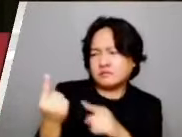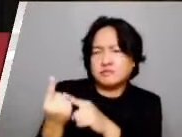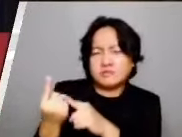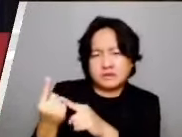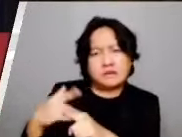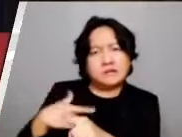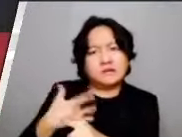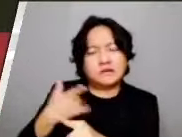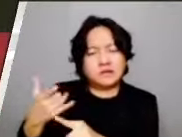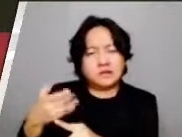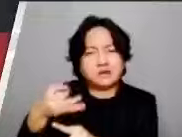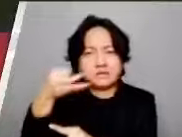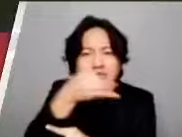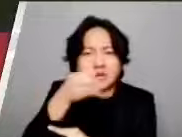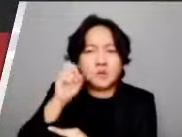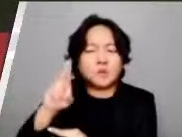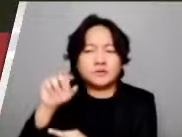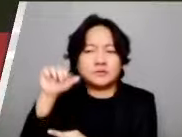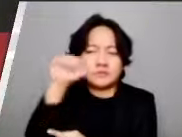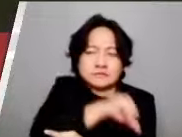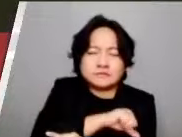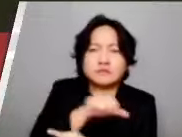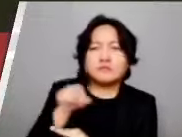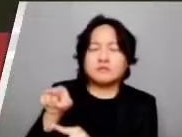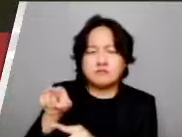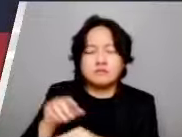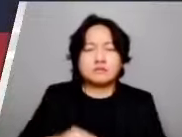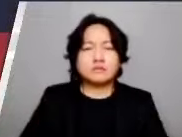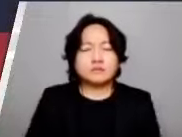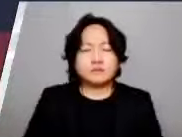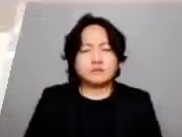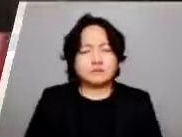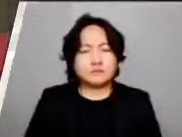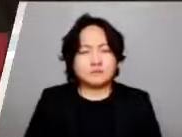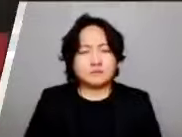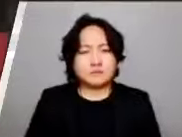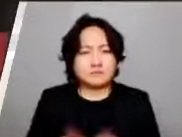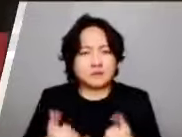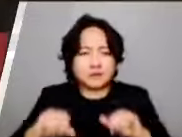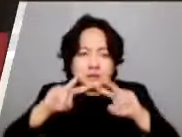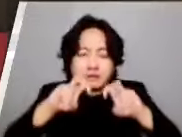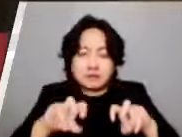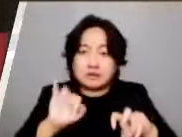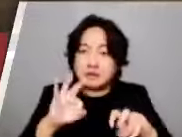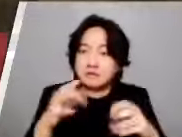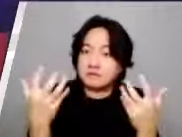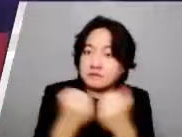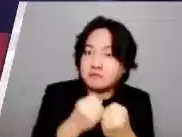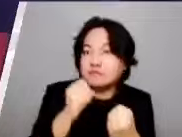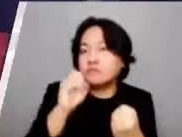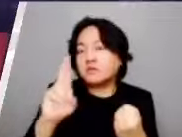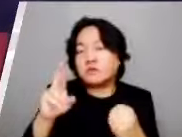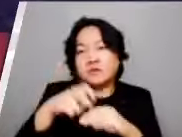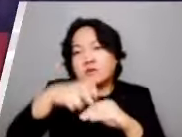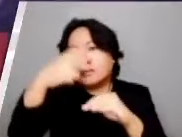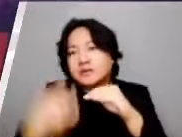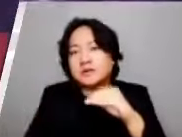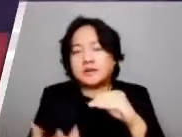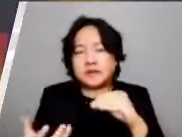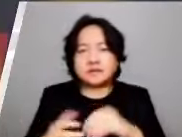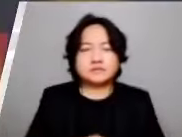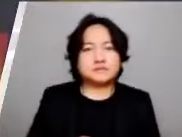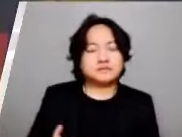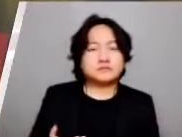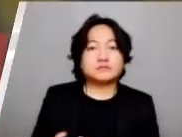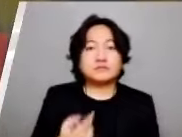ng drugs o alcohol. Inaalam pa kung aksidente ang nangyari. Ilang araw bago nasawi, nanood pa si Liam ng